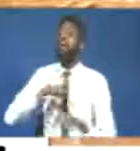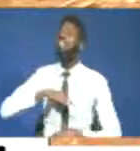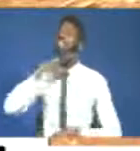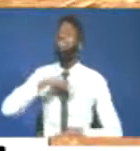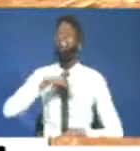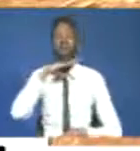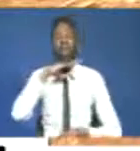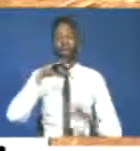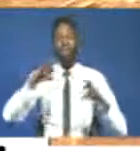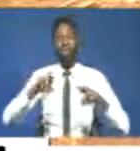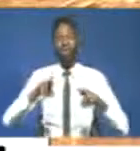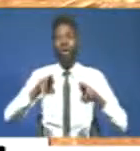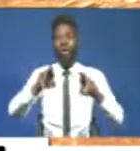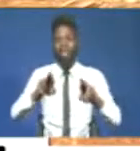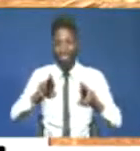barabarani.